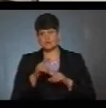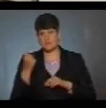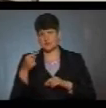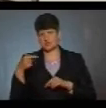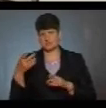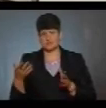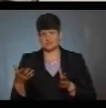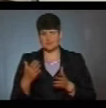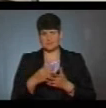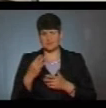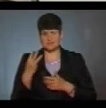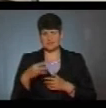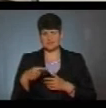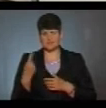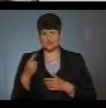і має